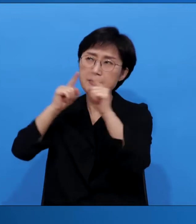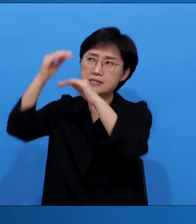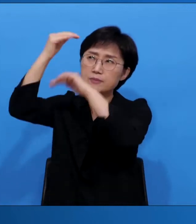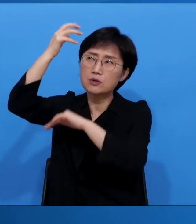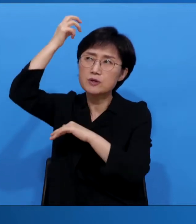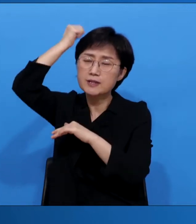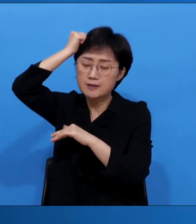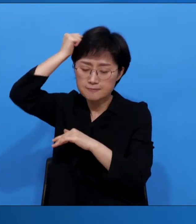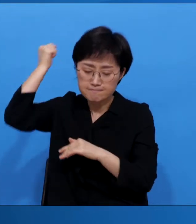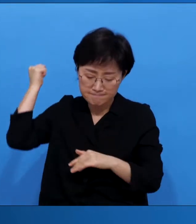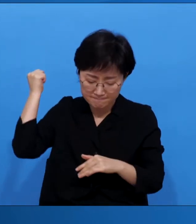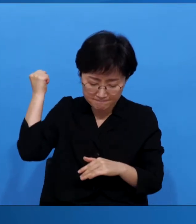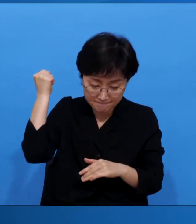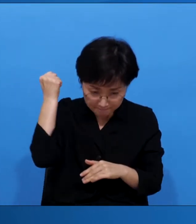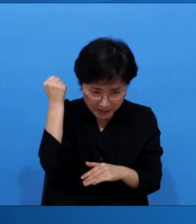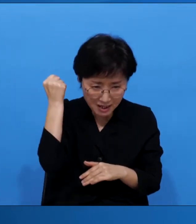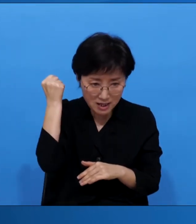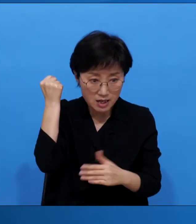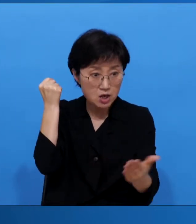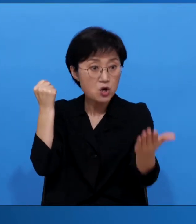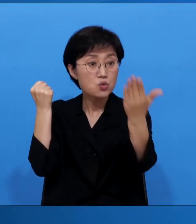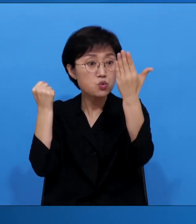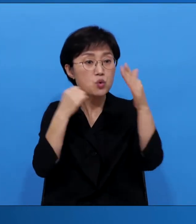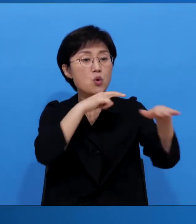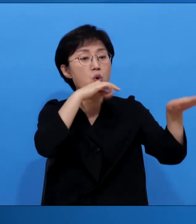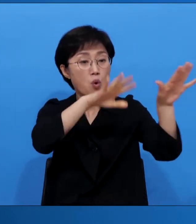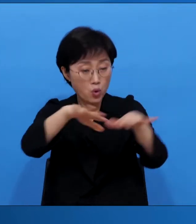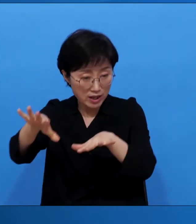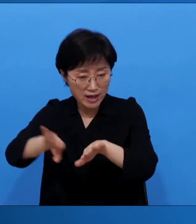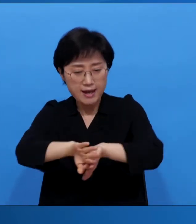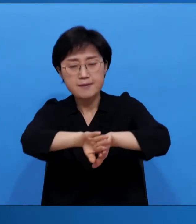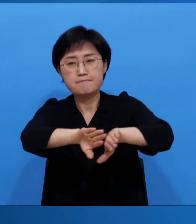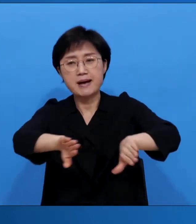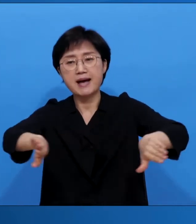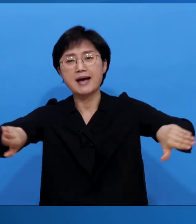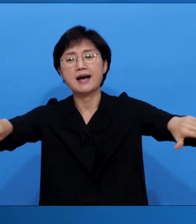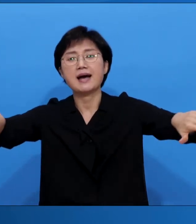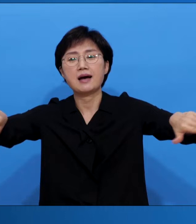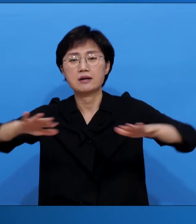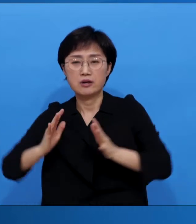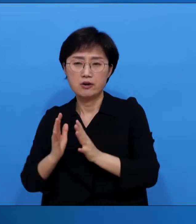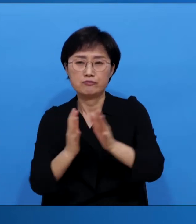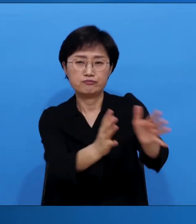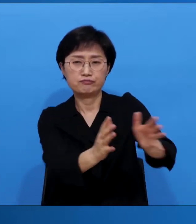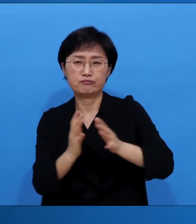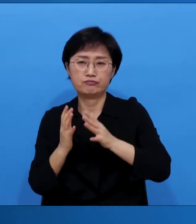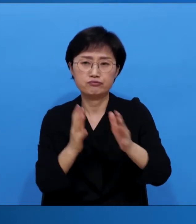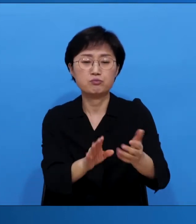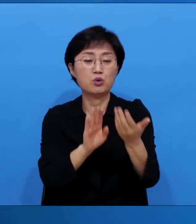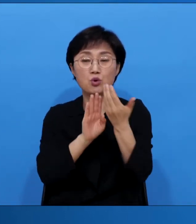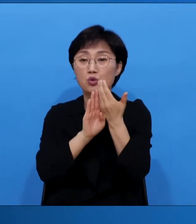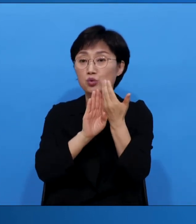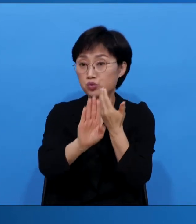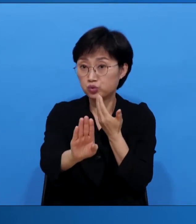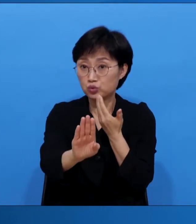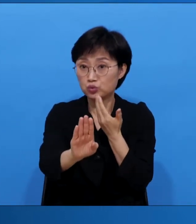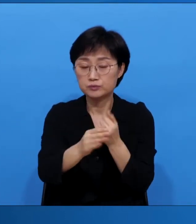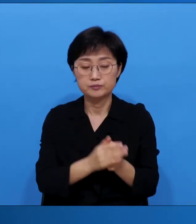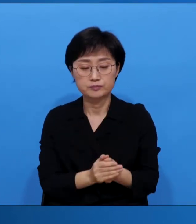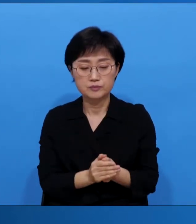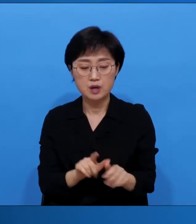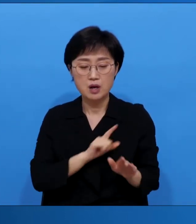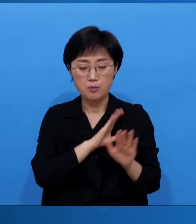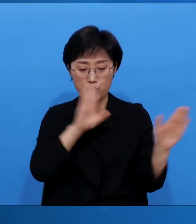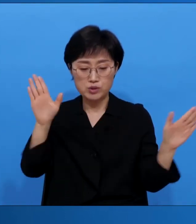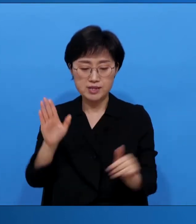출애굽기 14장 19절에 홍해 건너고 난 뒤에 모세 앞에 주의 사자가 We see